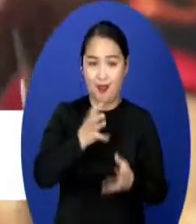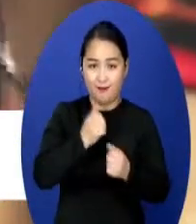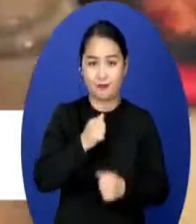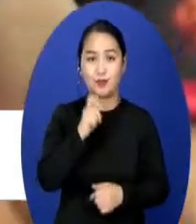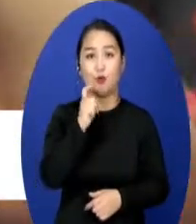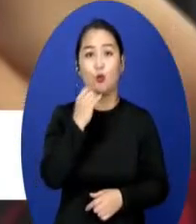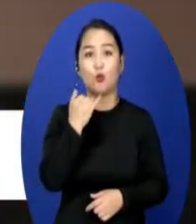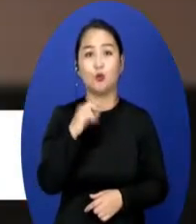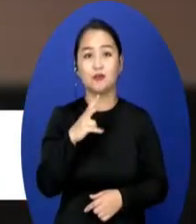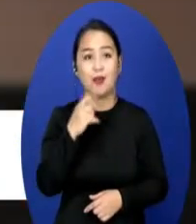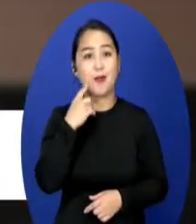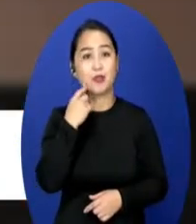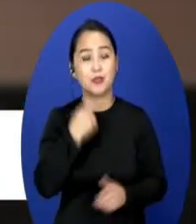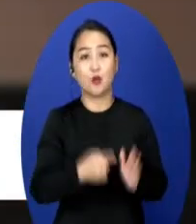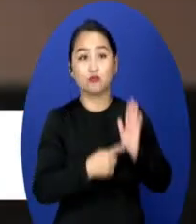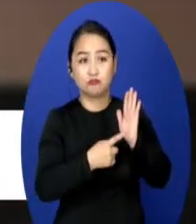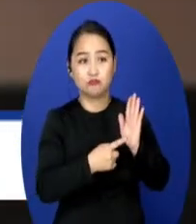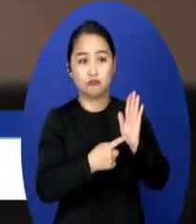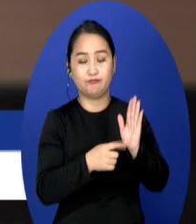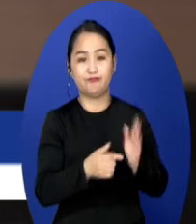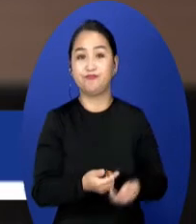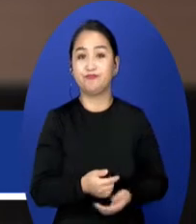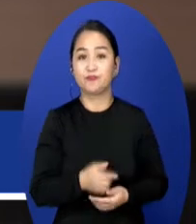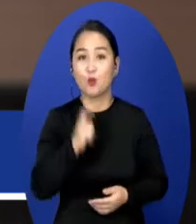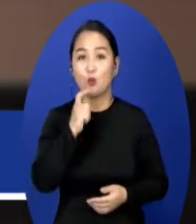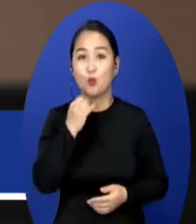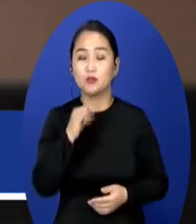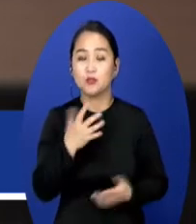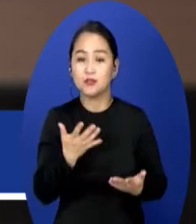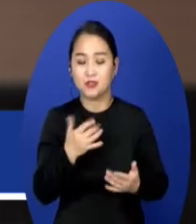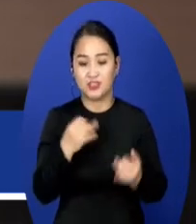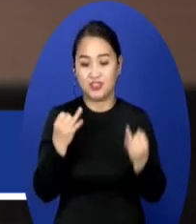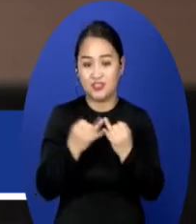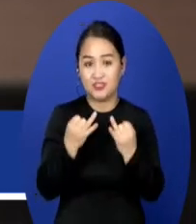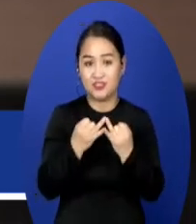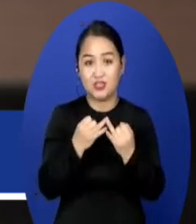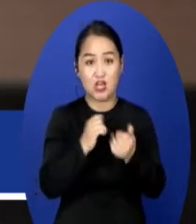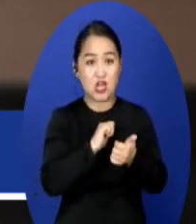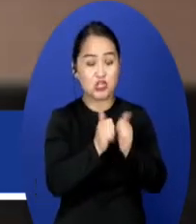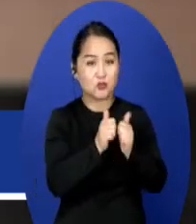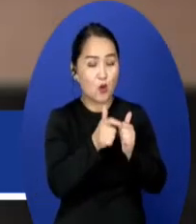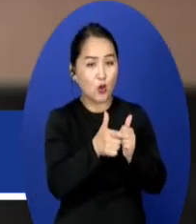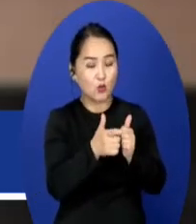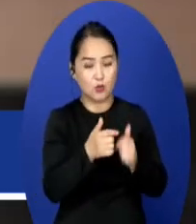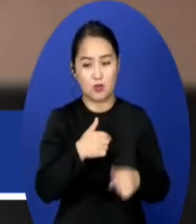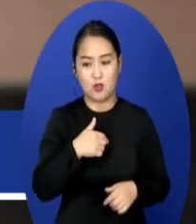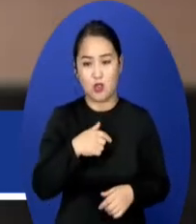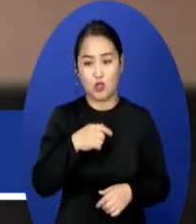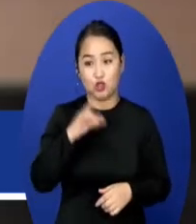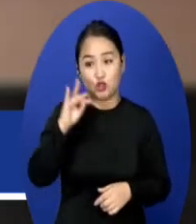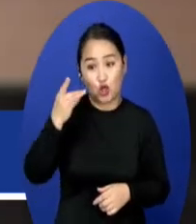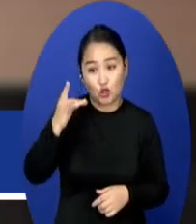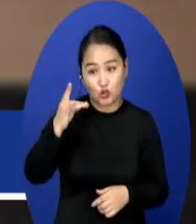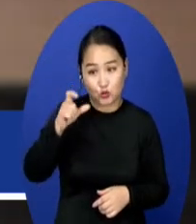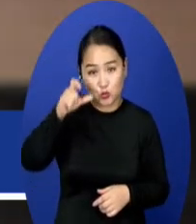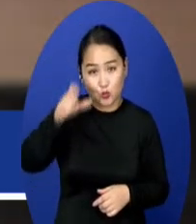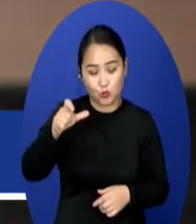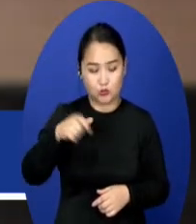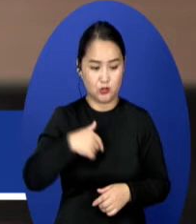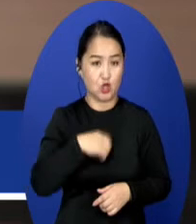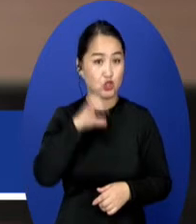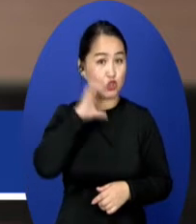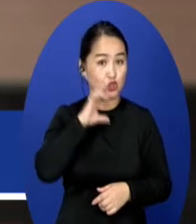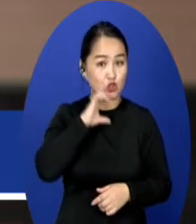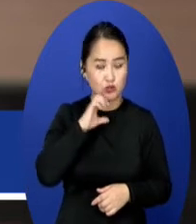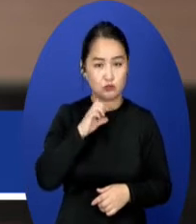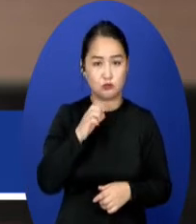юм. Цахим спорт гэд энэ ингээ илүү хүмүүс ингээ тоглогч нарыг сонирхогч нартай андуураад байгаа хгүй. Тоглогч гэдэг